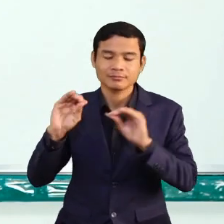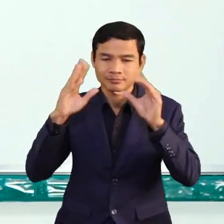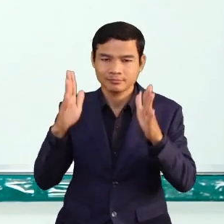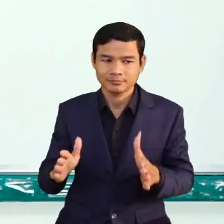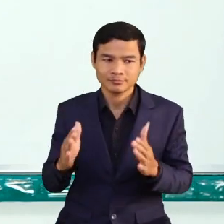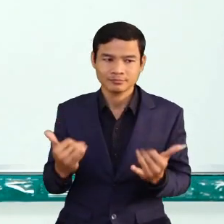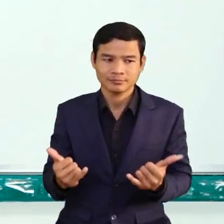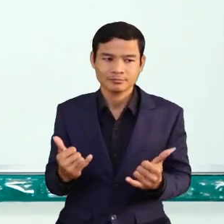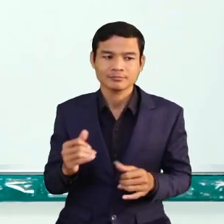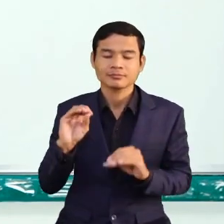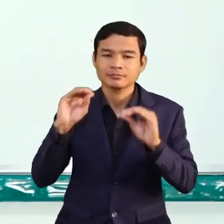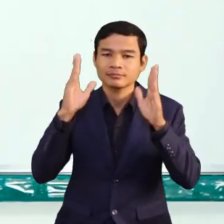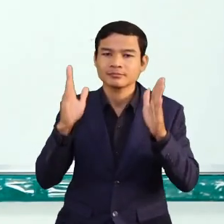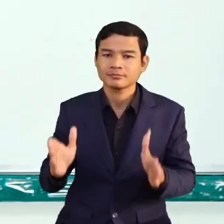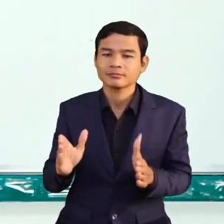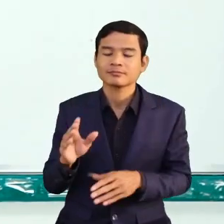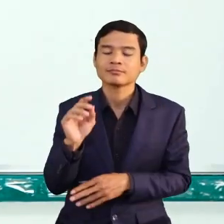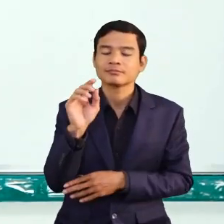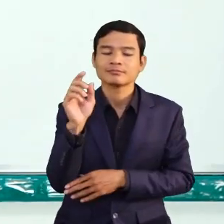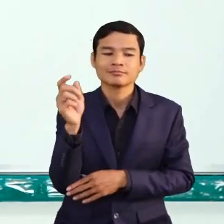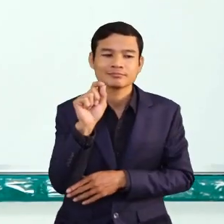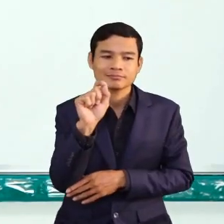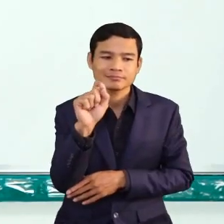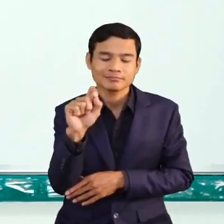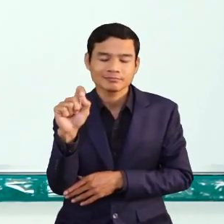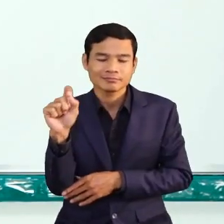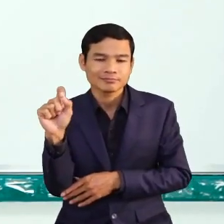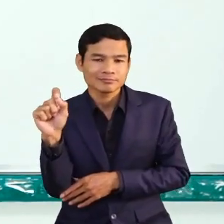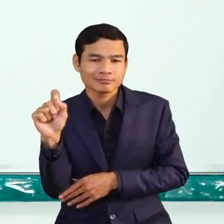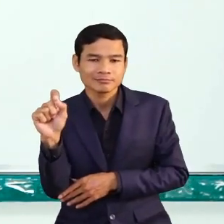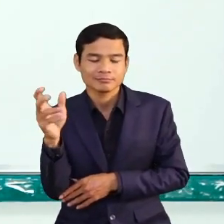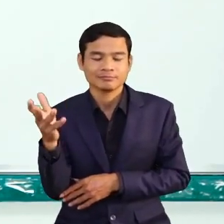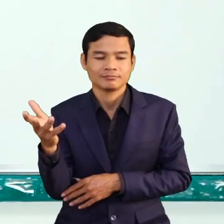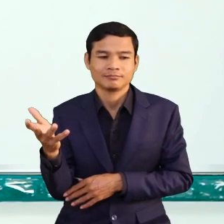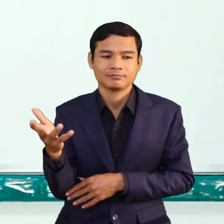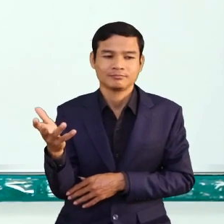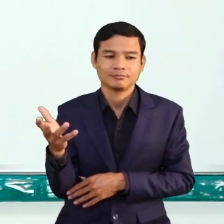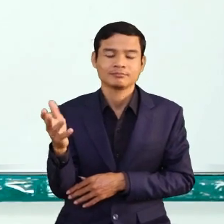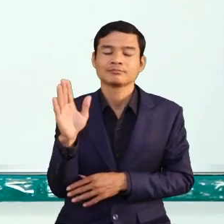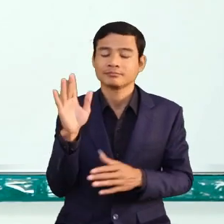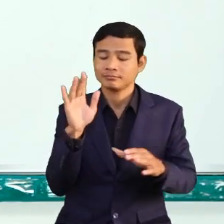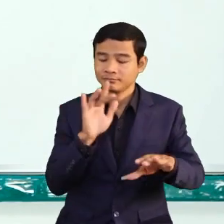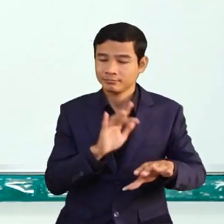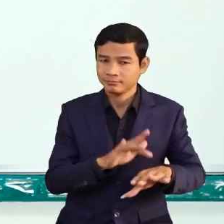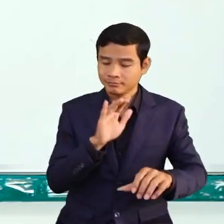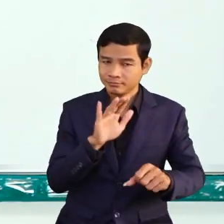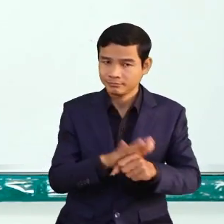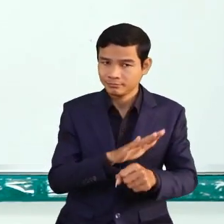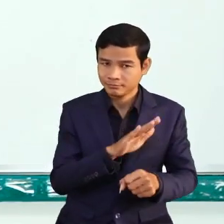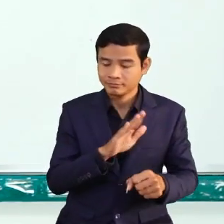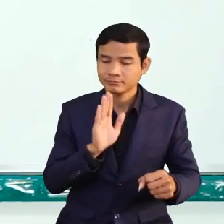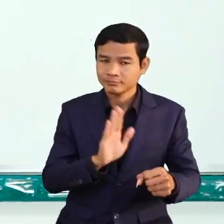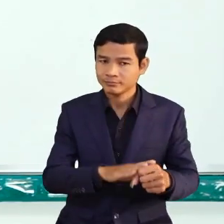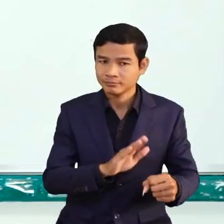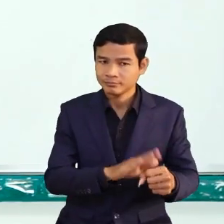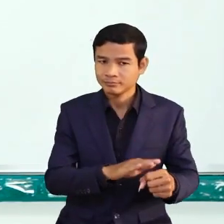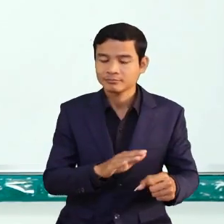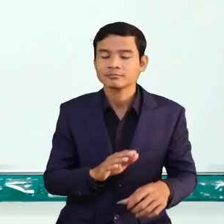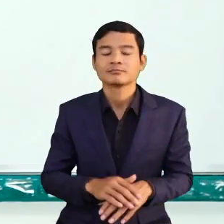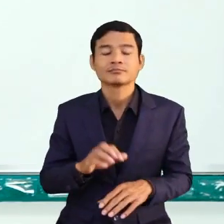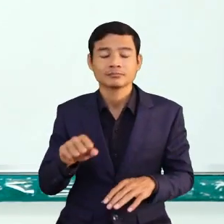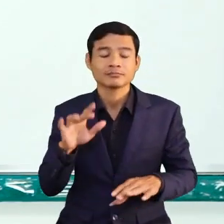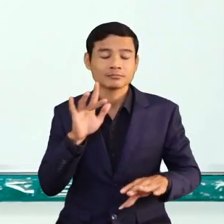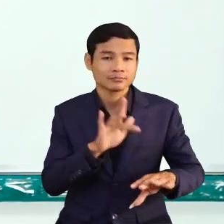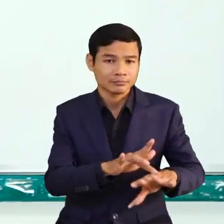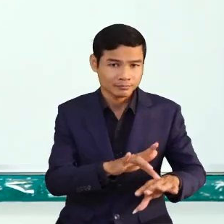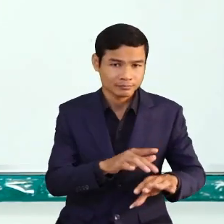កដៃទៅធ្វើអីលើក្តារខៀនចាគឺយកដៃទៅប៉ះចាអ្នកគ្រូយកដៃទៅប៉ះក្តារខៀន